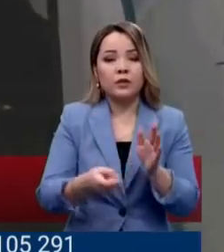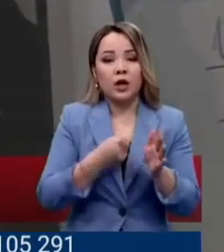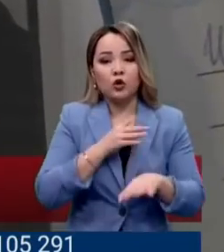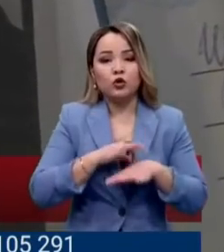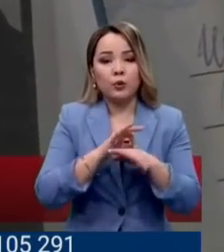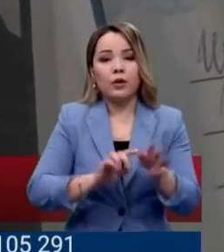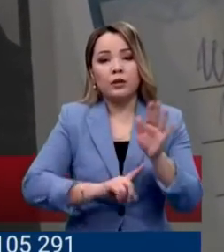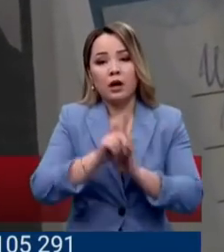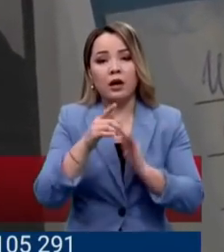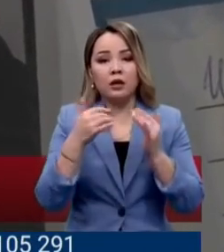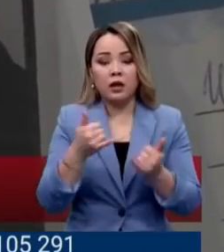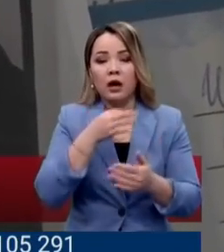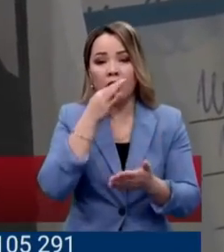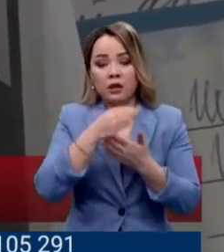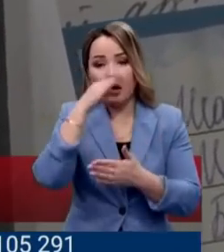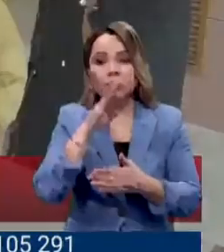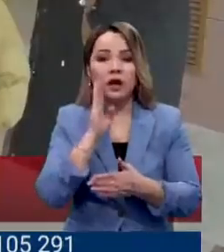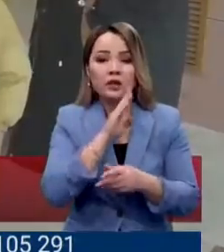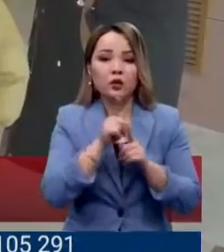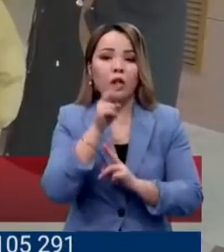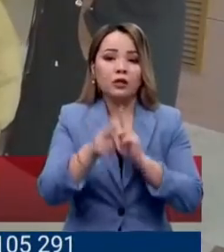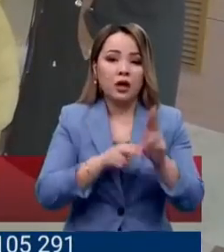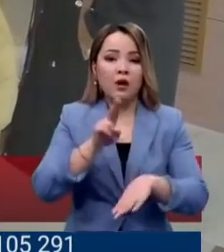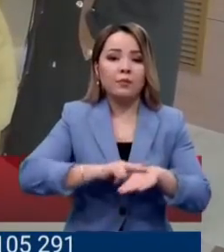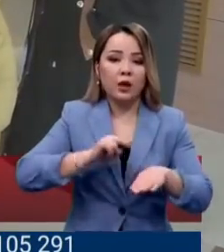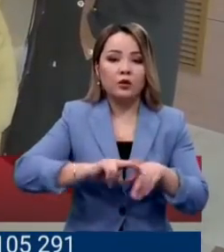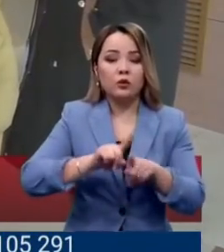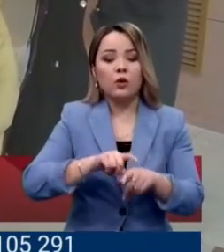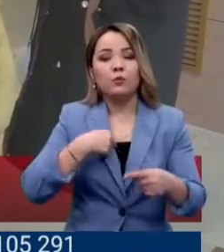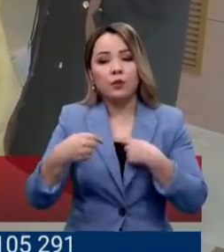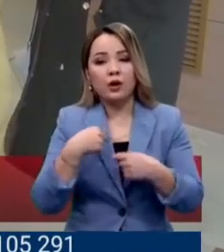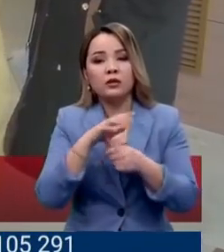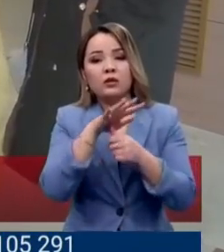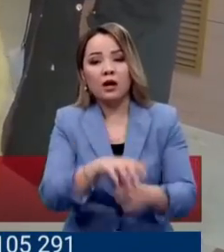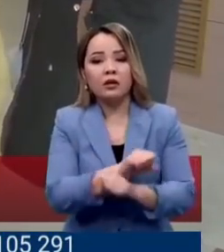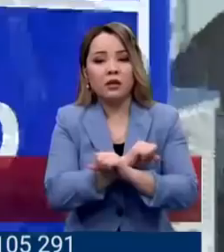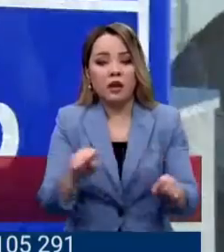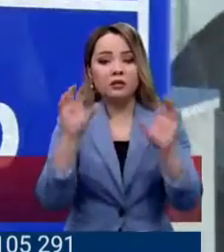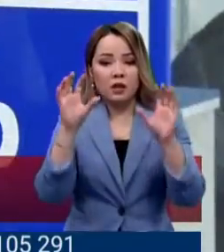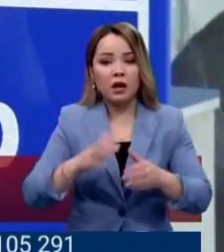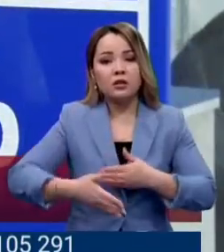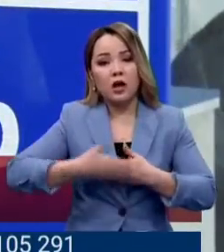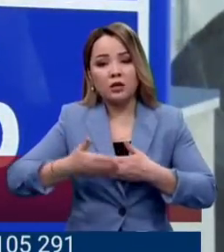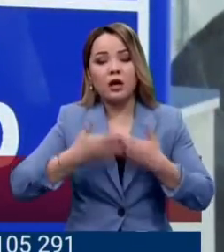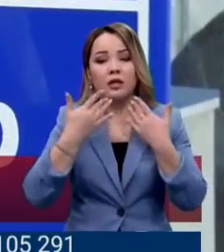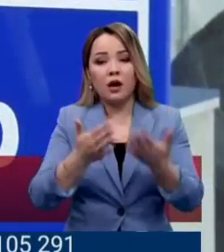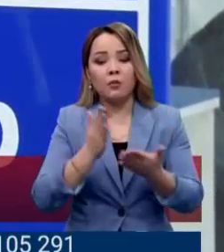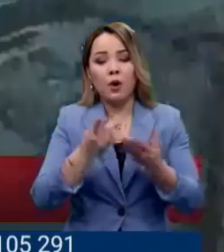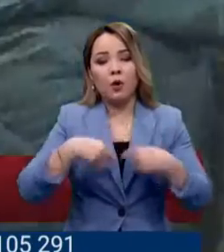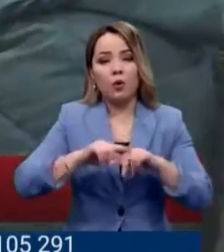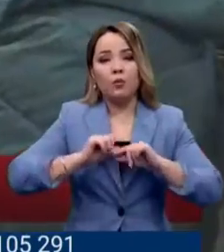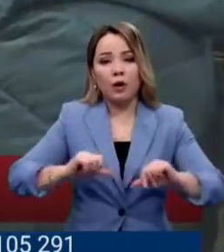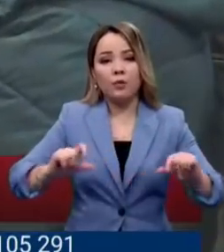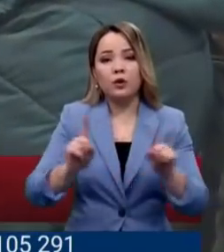тергеген. Ата-аналар тарапынан тәртіп сақшыларына шағым көп. Олар азаптаумен айналысқандардың заңмен жазалануын талап етіп, қоғамдық комиссия мен